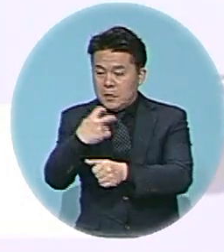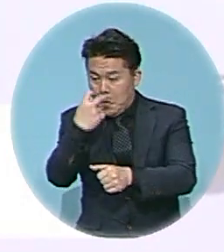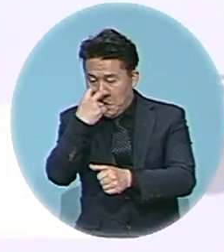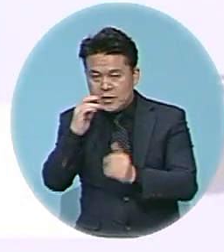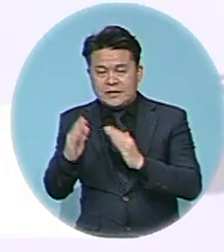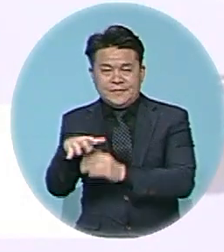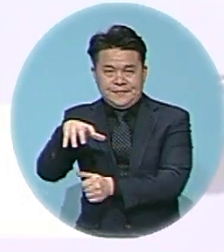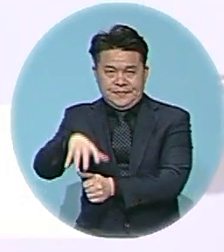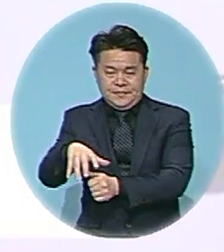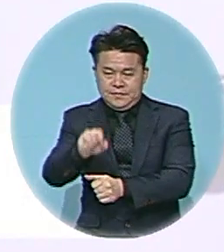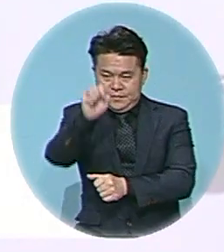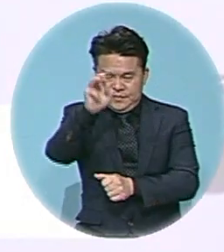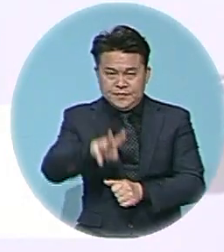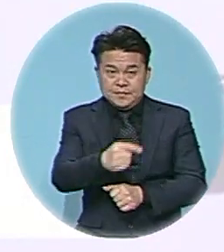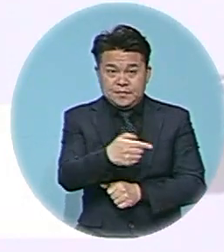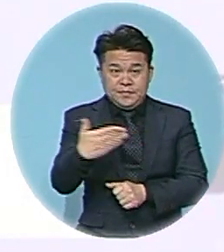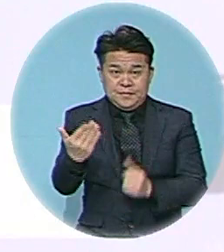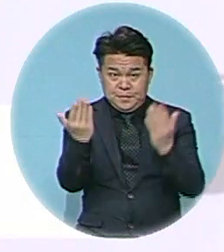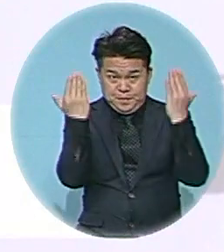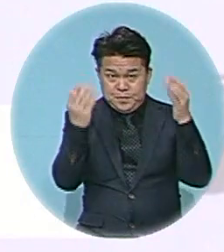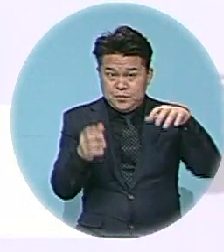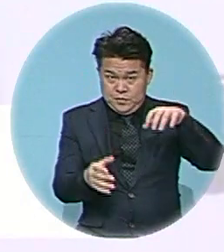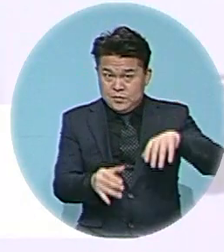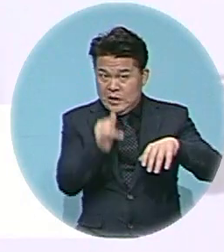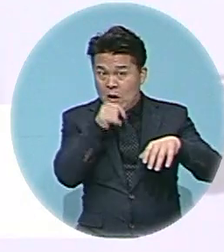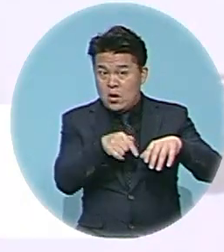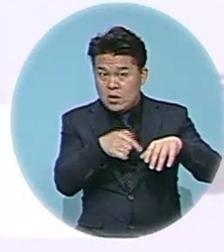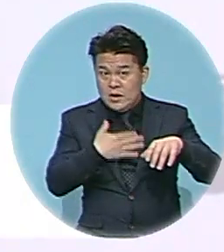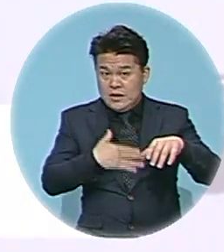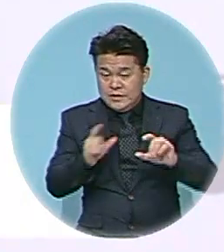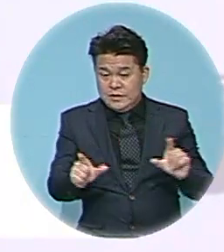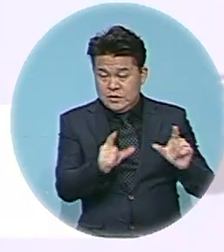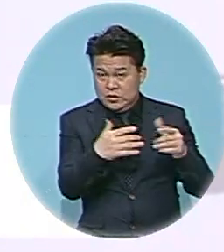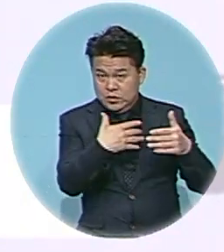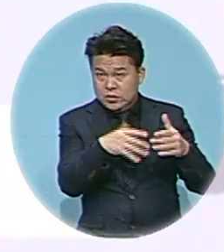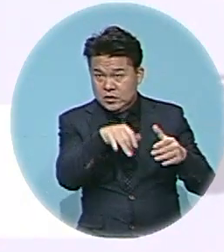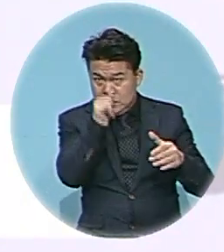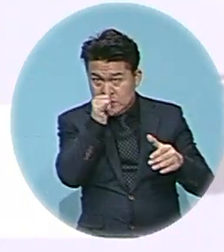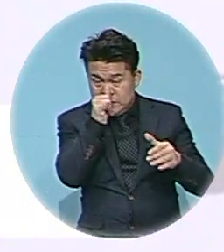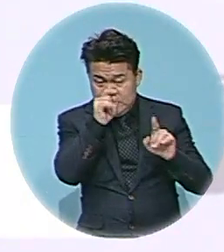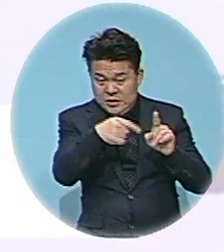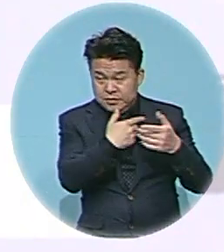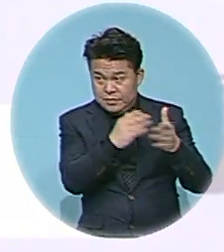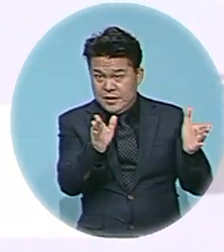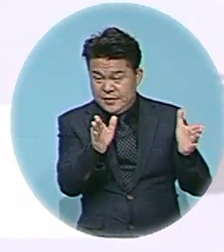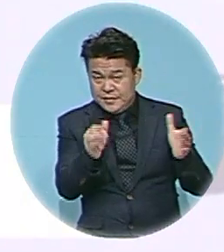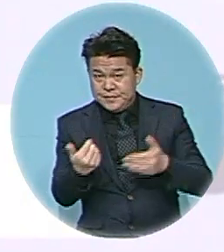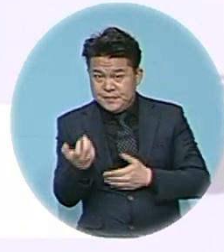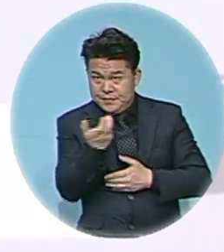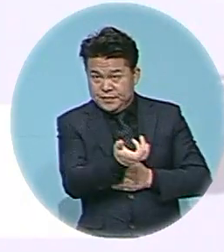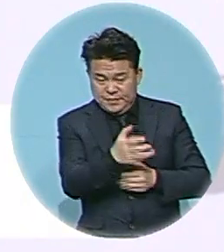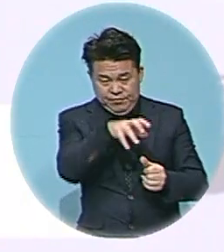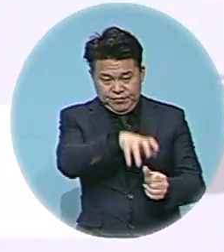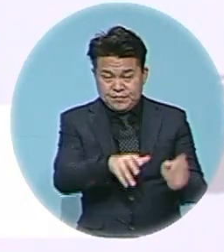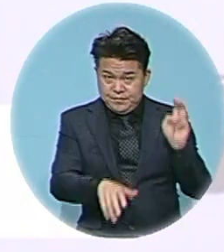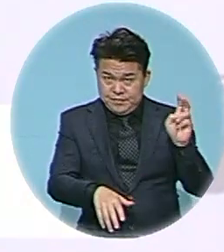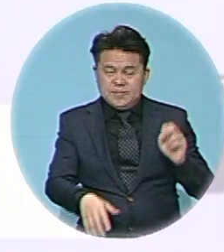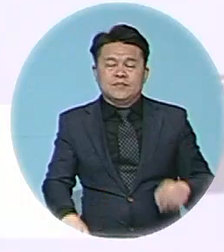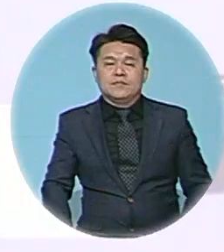자가격리나 광주소방학교 생활실 내 1인실 등으로 옮겨서 격리될